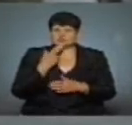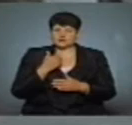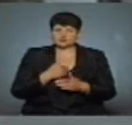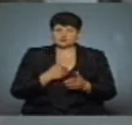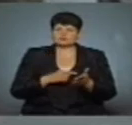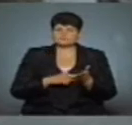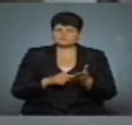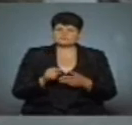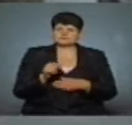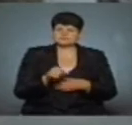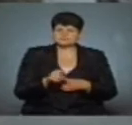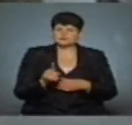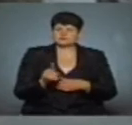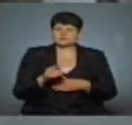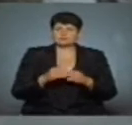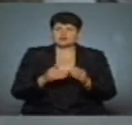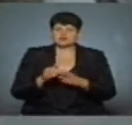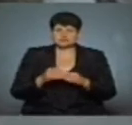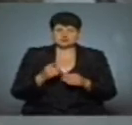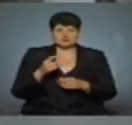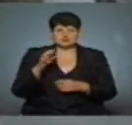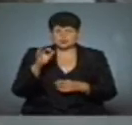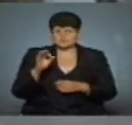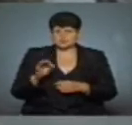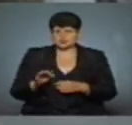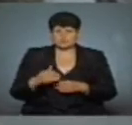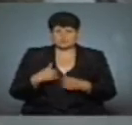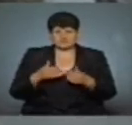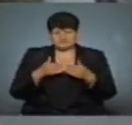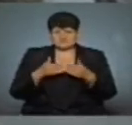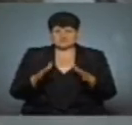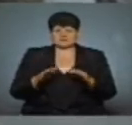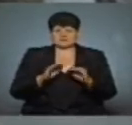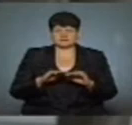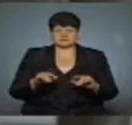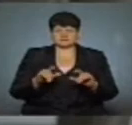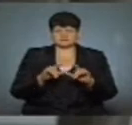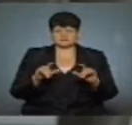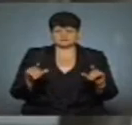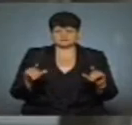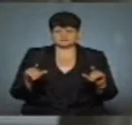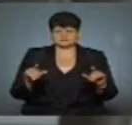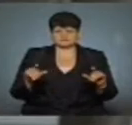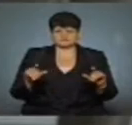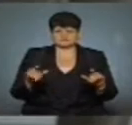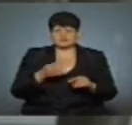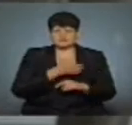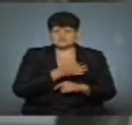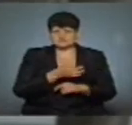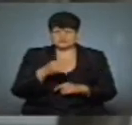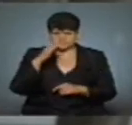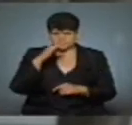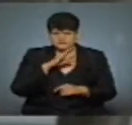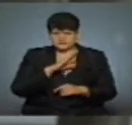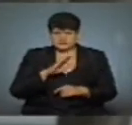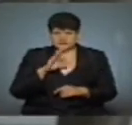на тому, що практично 100% ми відкриваємо дошкільні установи. Доведені до відома батьки про те,